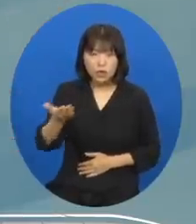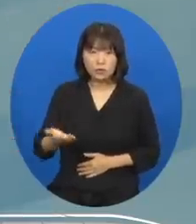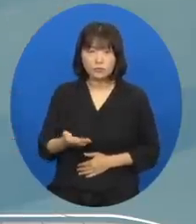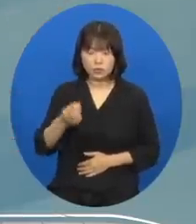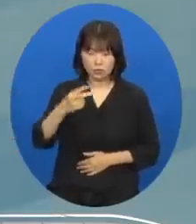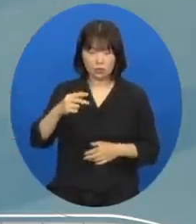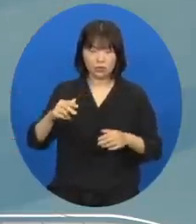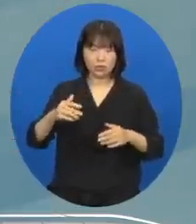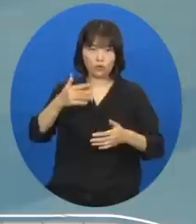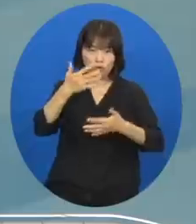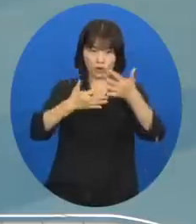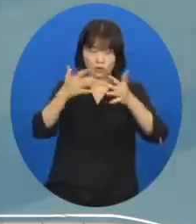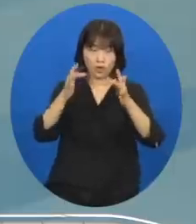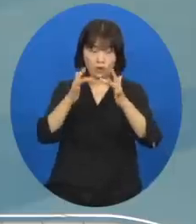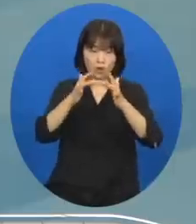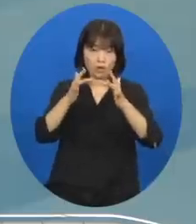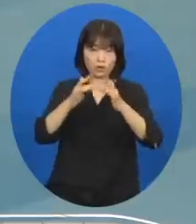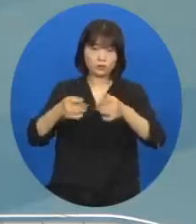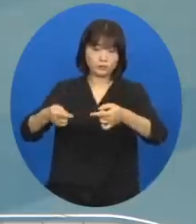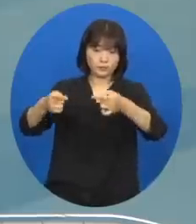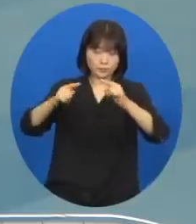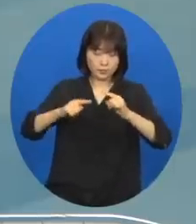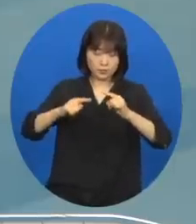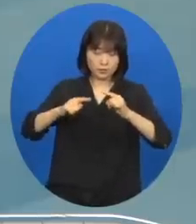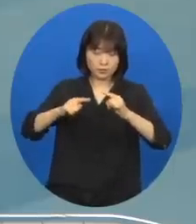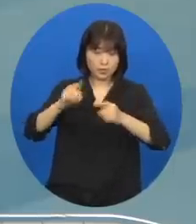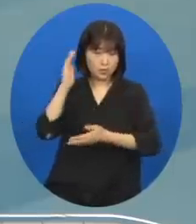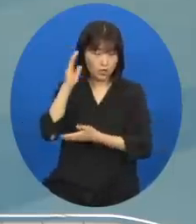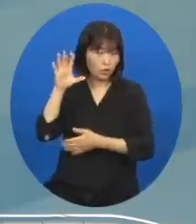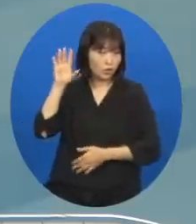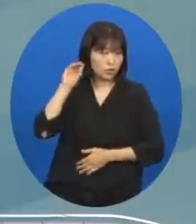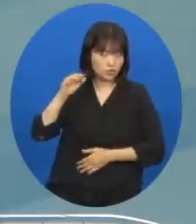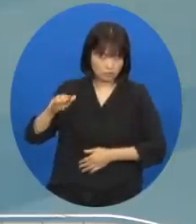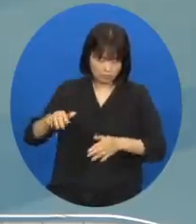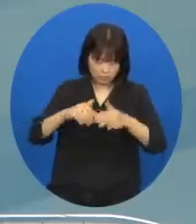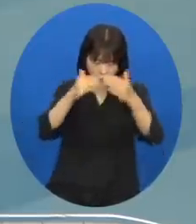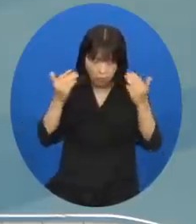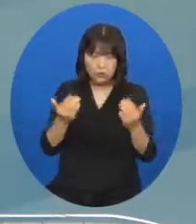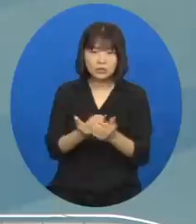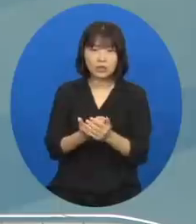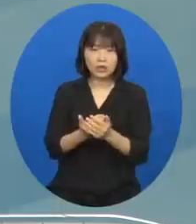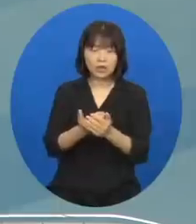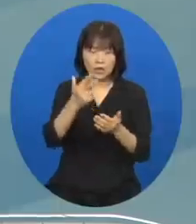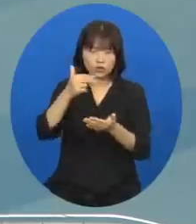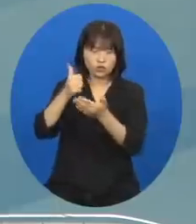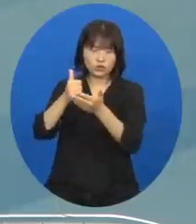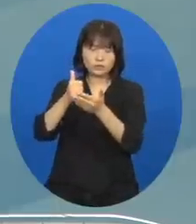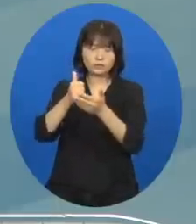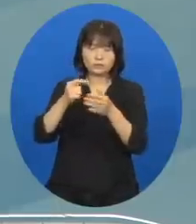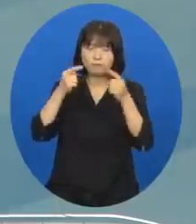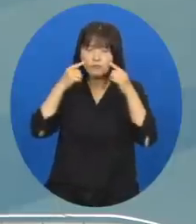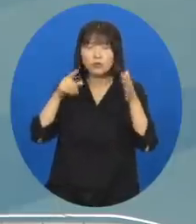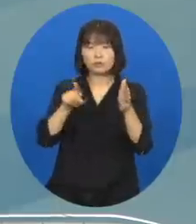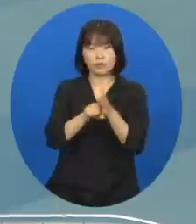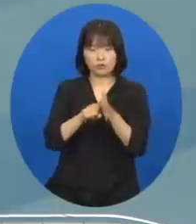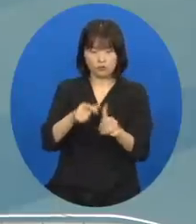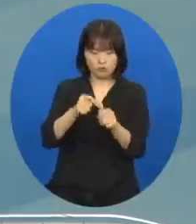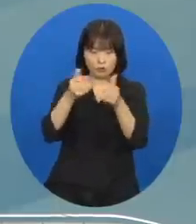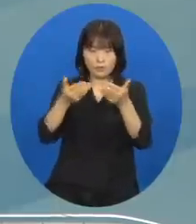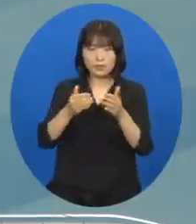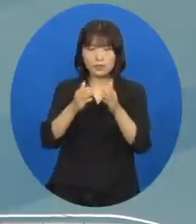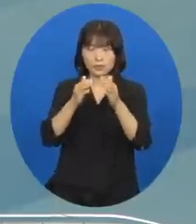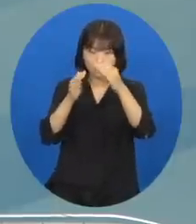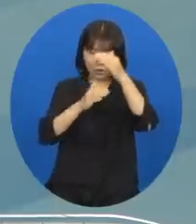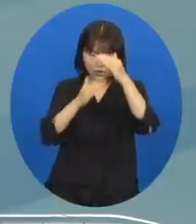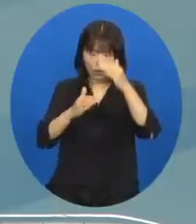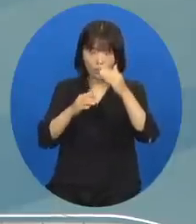또 영상으로 이 말씀을 듣는 여러분 모두가 다 주님을 분명히 믿고 구원받은 성도라고